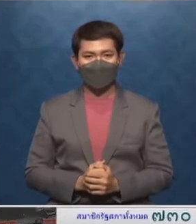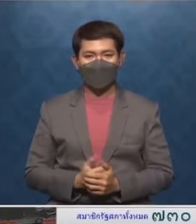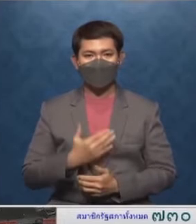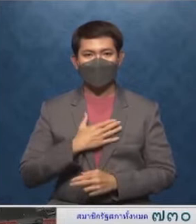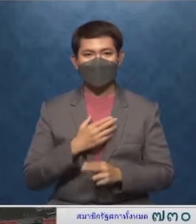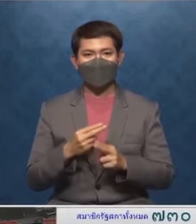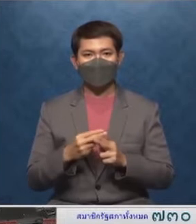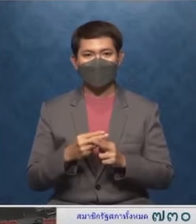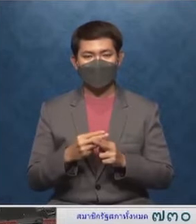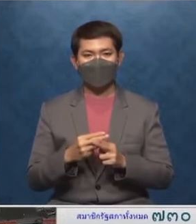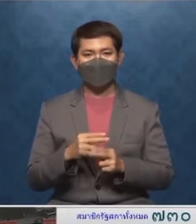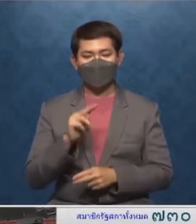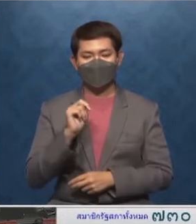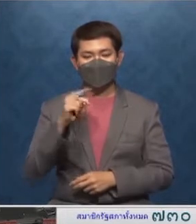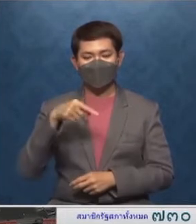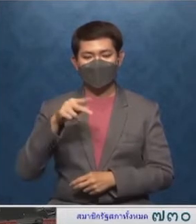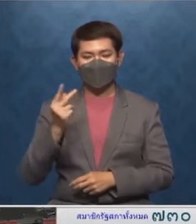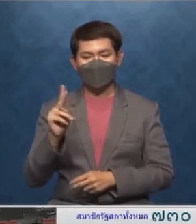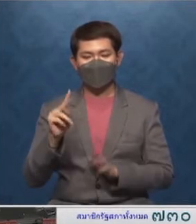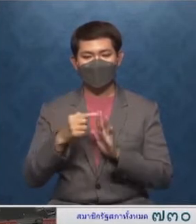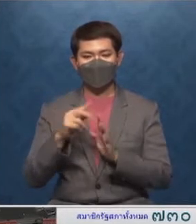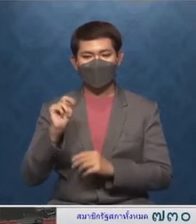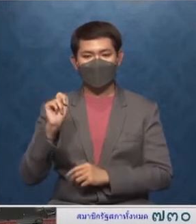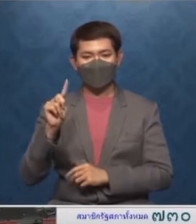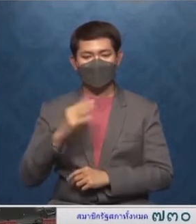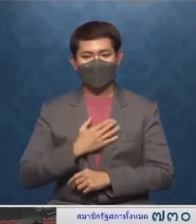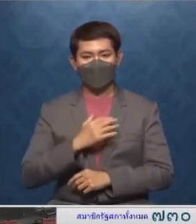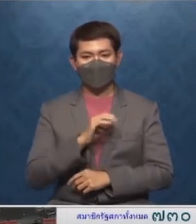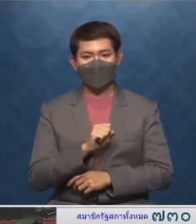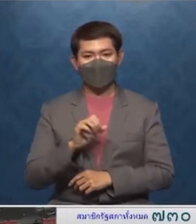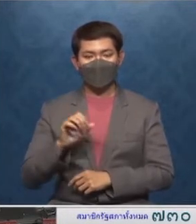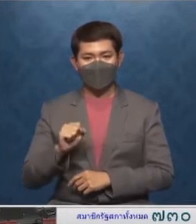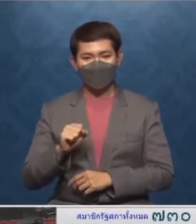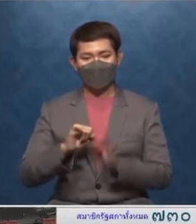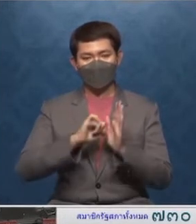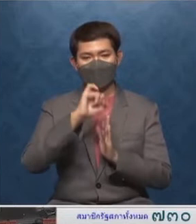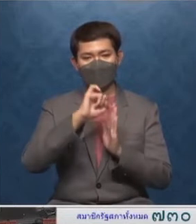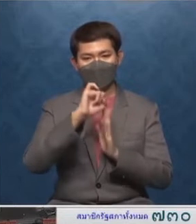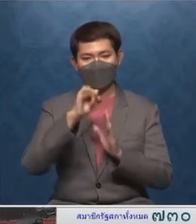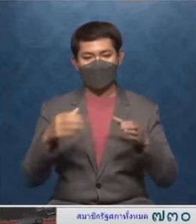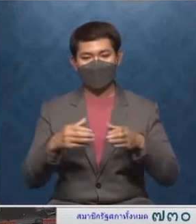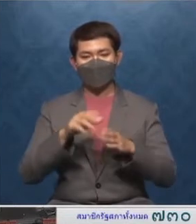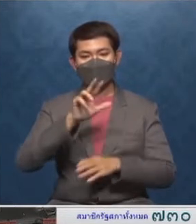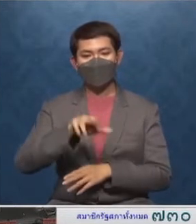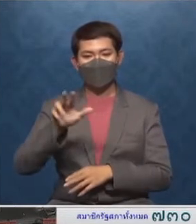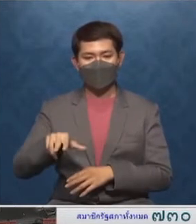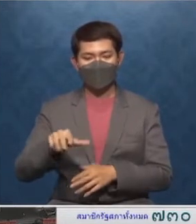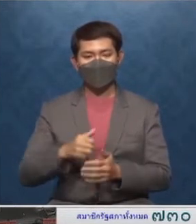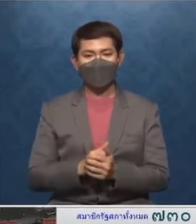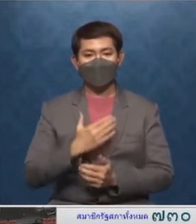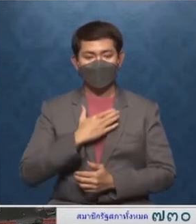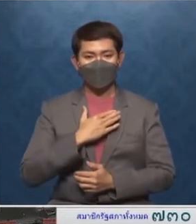ับผมนพคุณรัตน์ประไทยสมาชิกสภาผู้แทนราษฎรเชียงใหม่พรรคเพื่อไทยครับในฐ